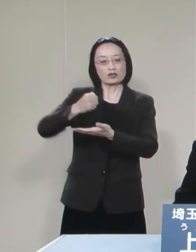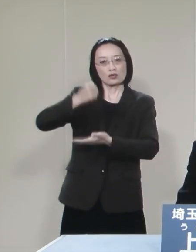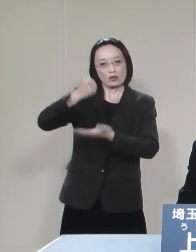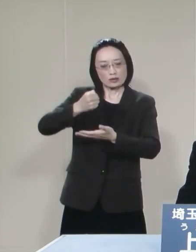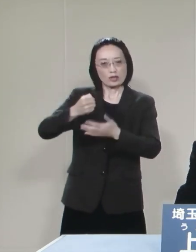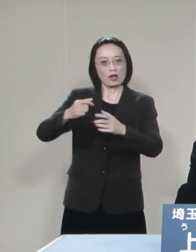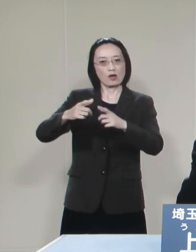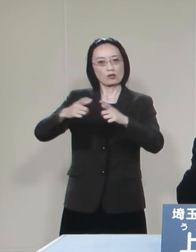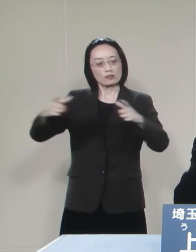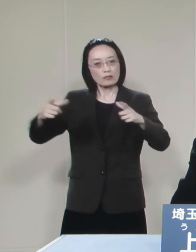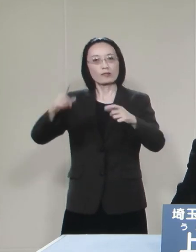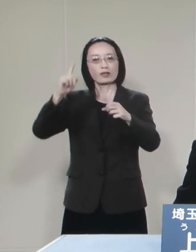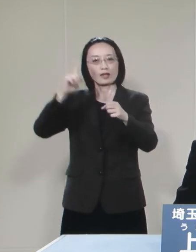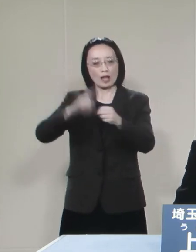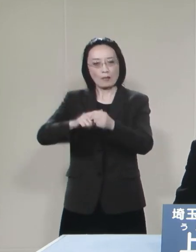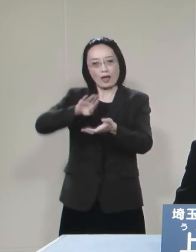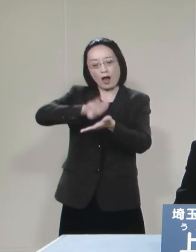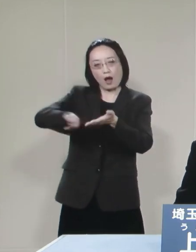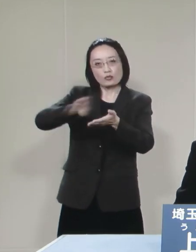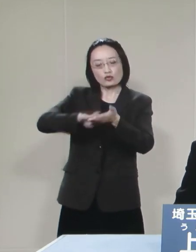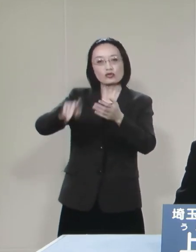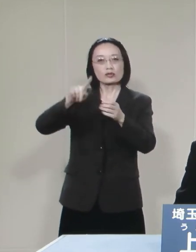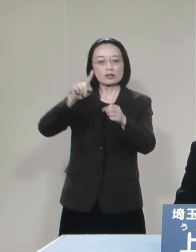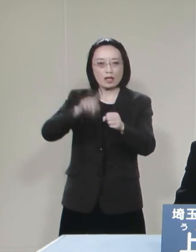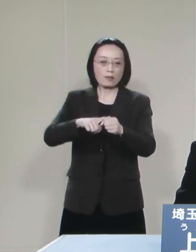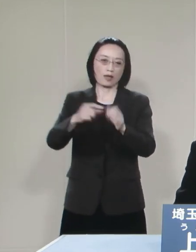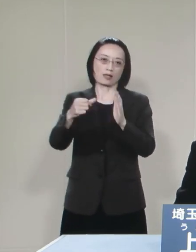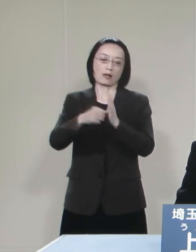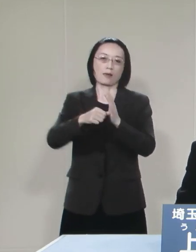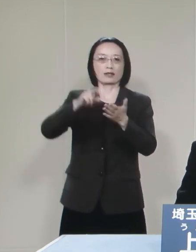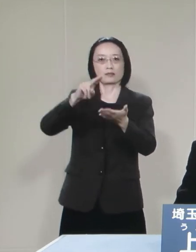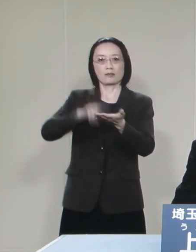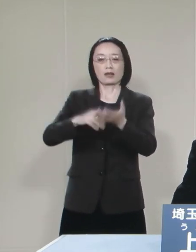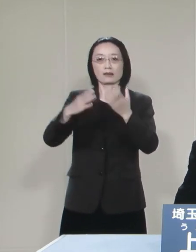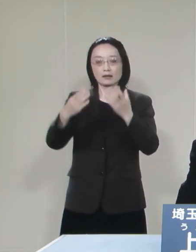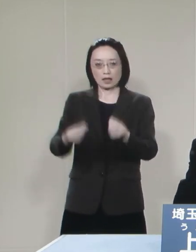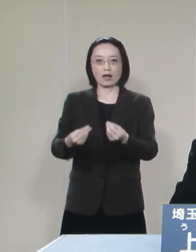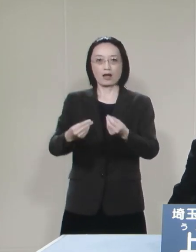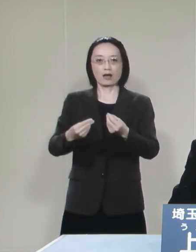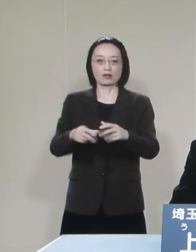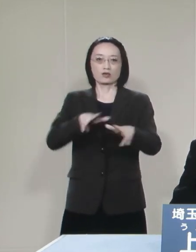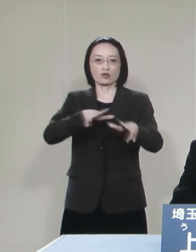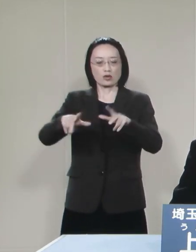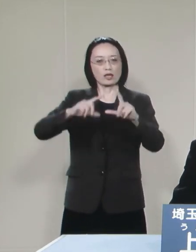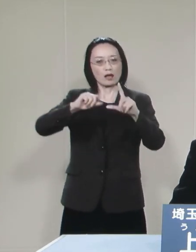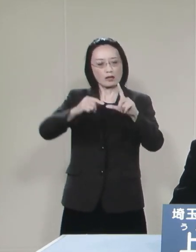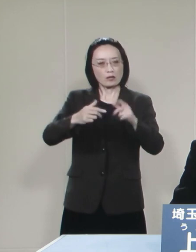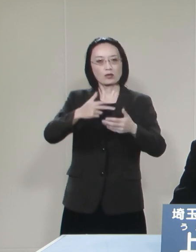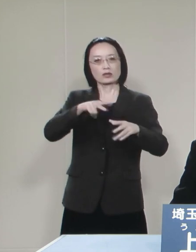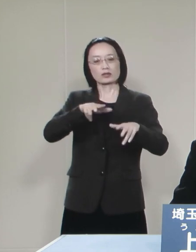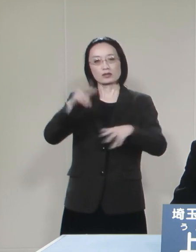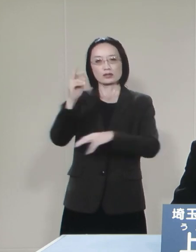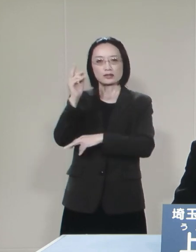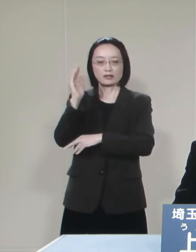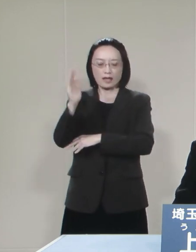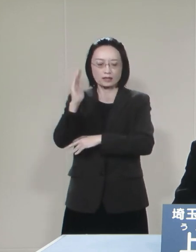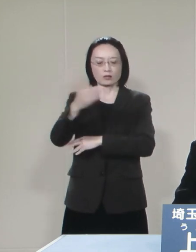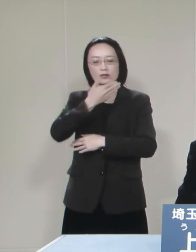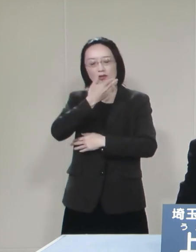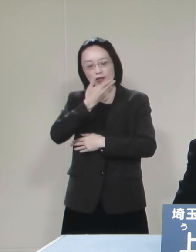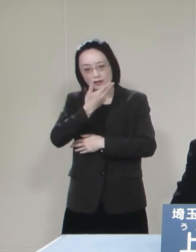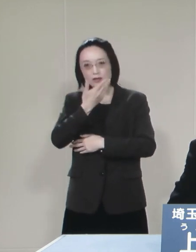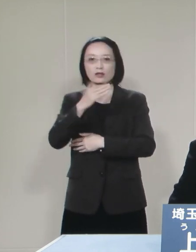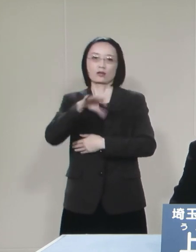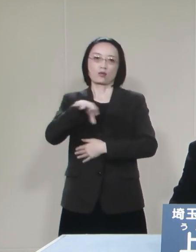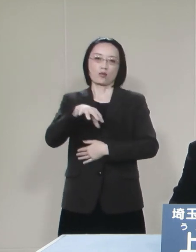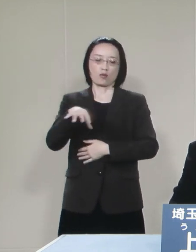というこの意味を込めたんです。行財政改革はまさに政治の本質です。第三人調を作って頑